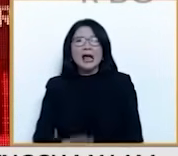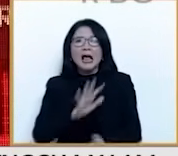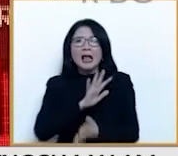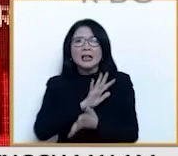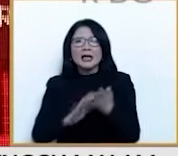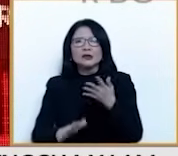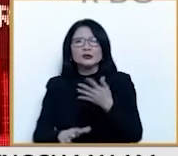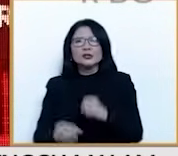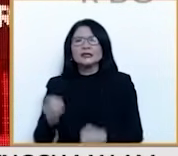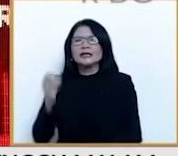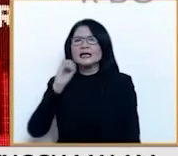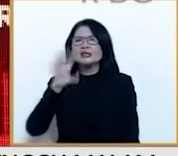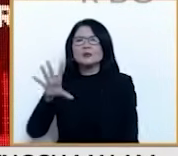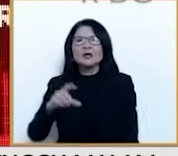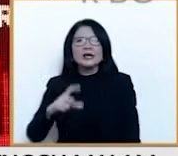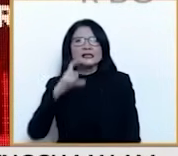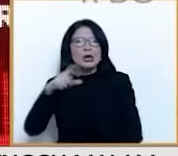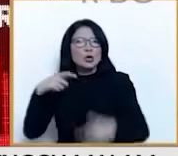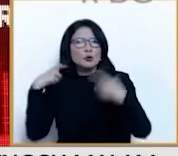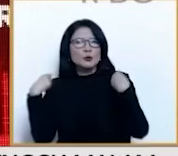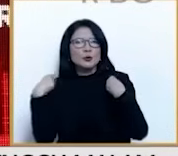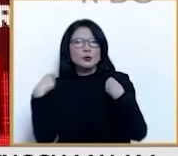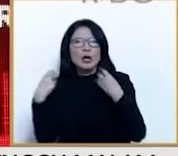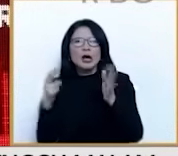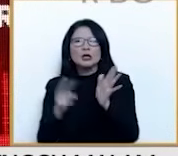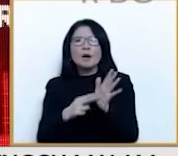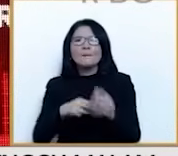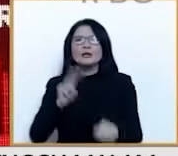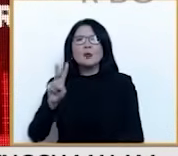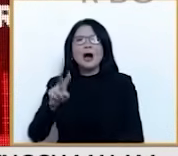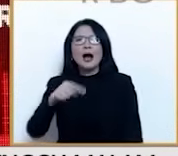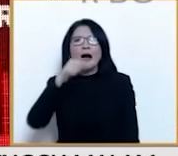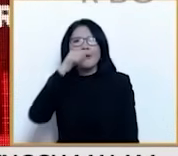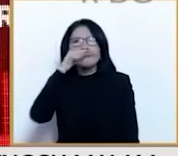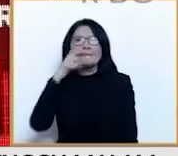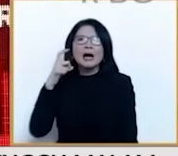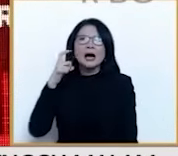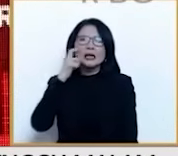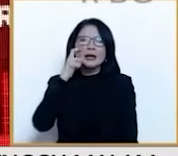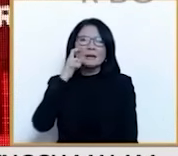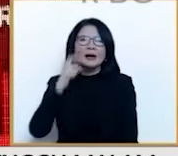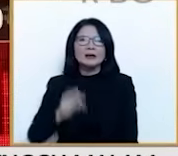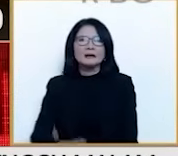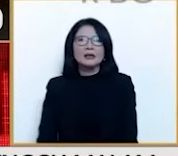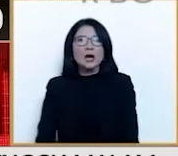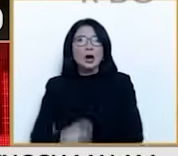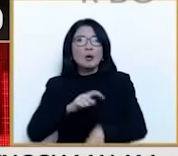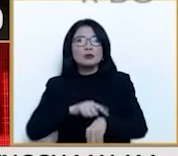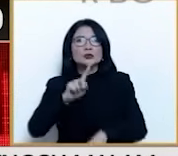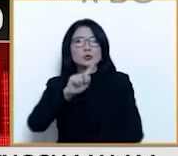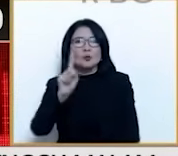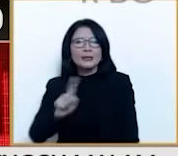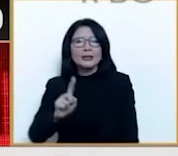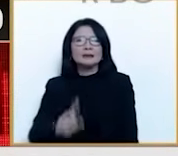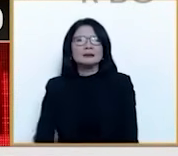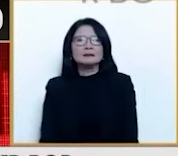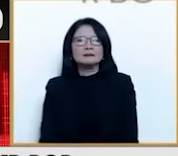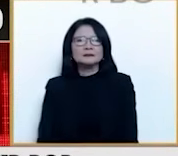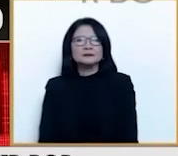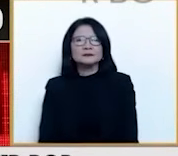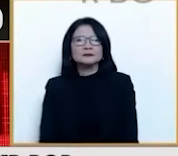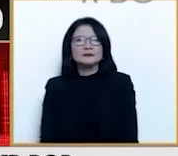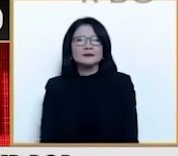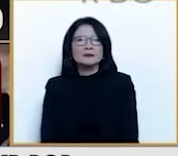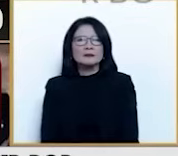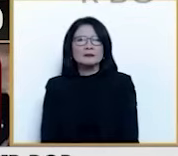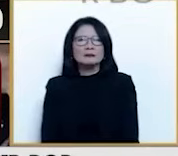diberikan respon oleh calon gubernur nomor urut 2, Bapak Dharma Pongrekun. Waktunya 1 menit sejak Bapak berbicara, kami